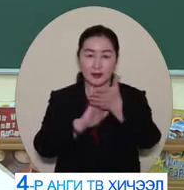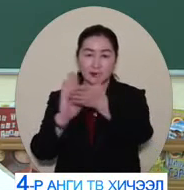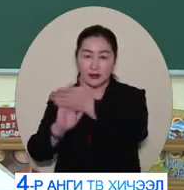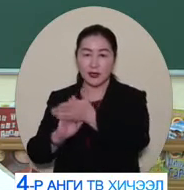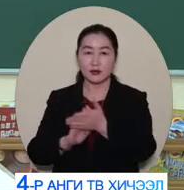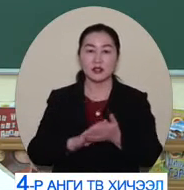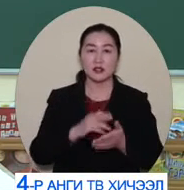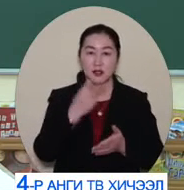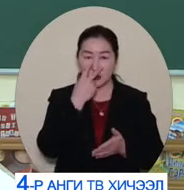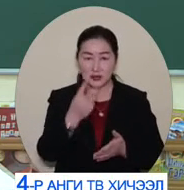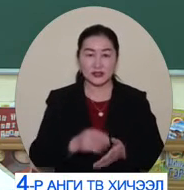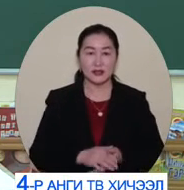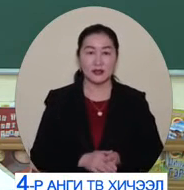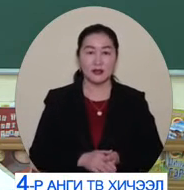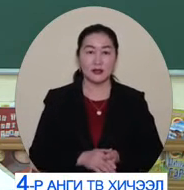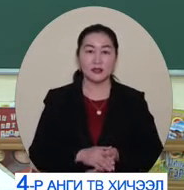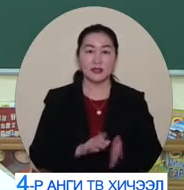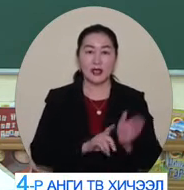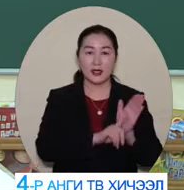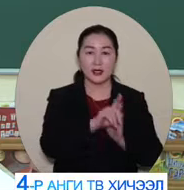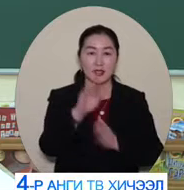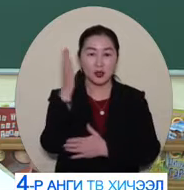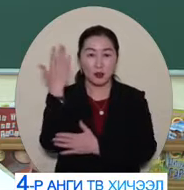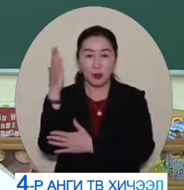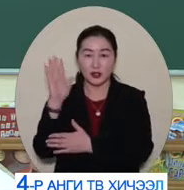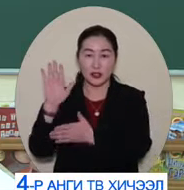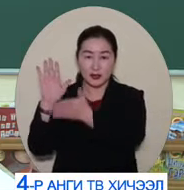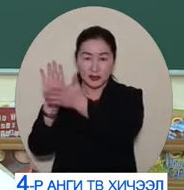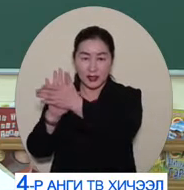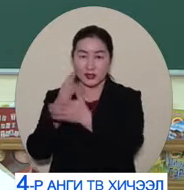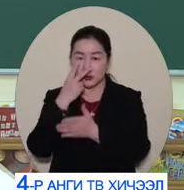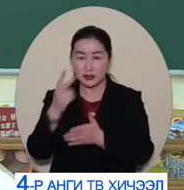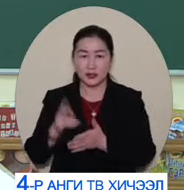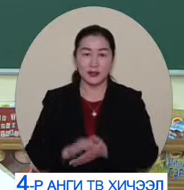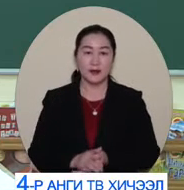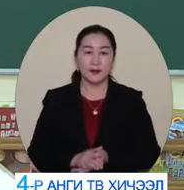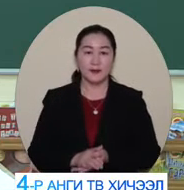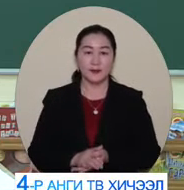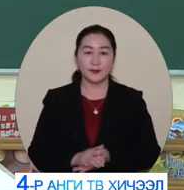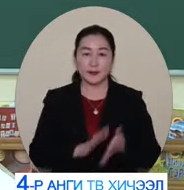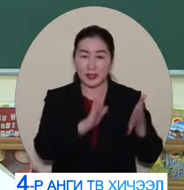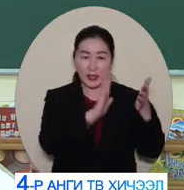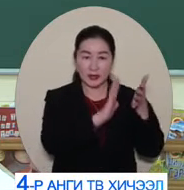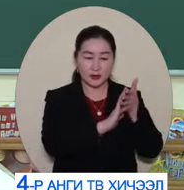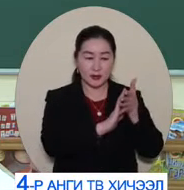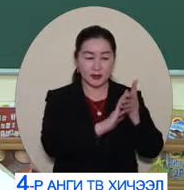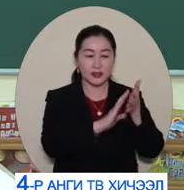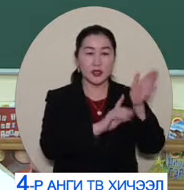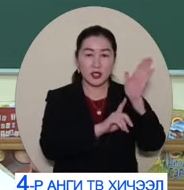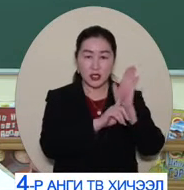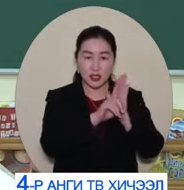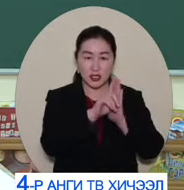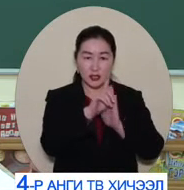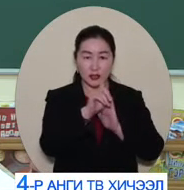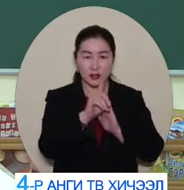тавьж үзхийг санал болгосон. За бүгдээрээ эхлээд модноос эхлээд тавьж үзье тийм ээ. Модноос эхлээд тавьж үзье байрлалаар нь. За